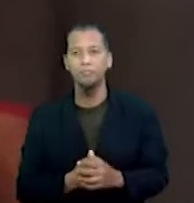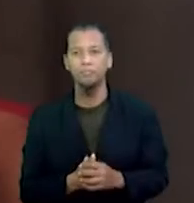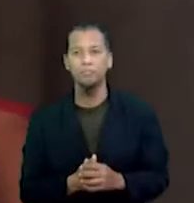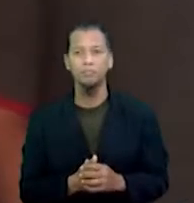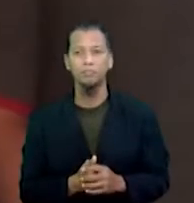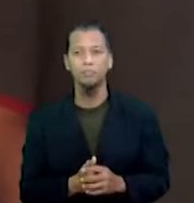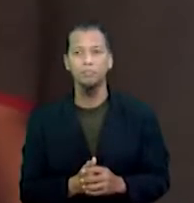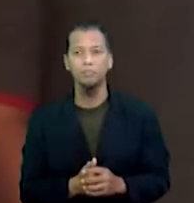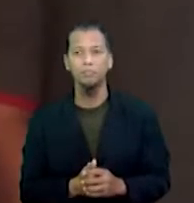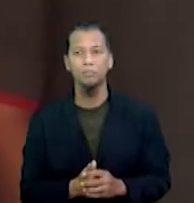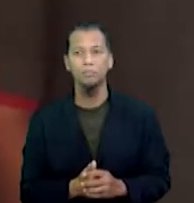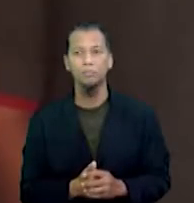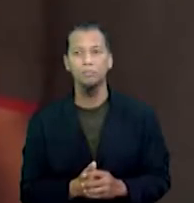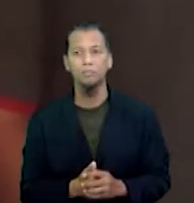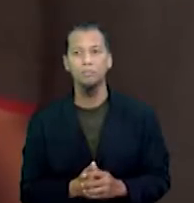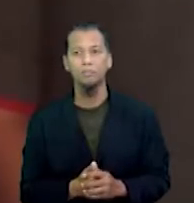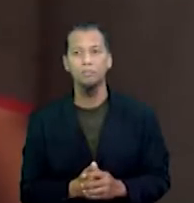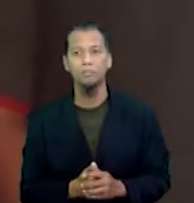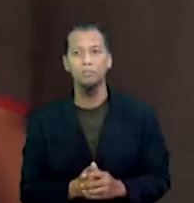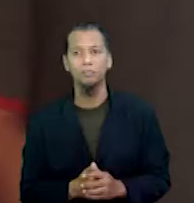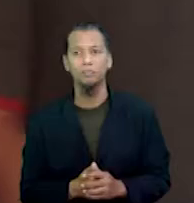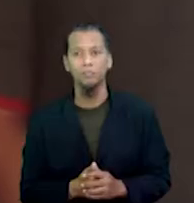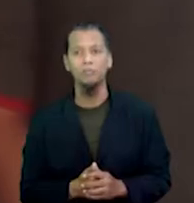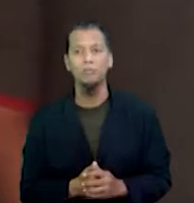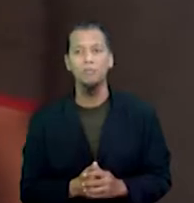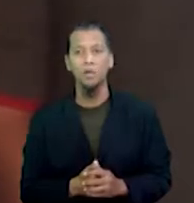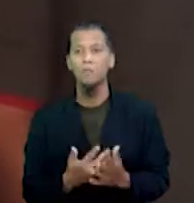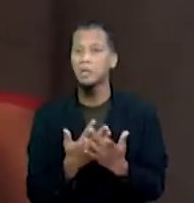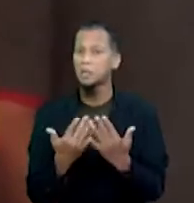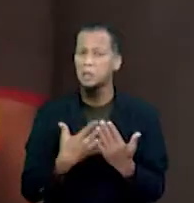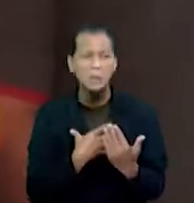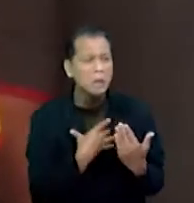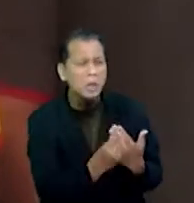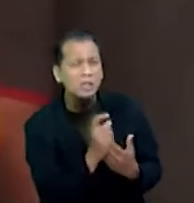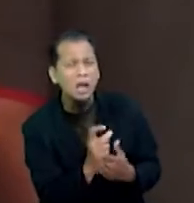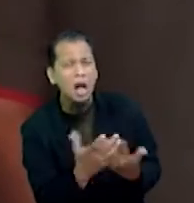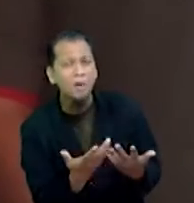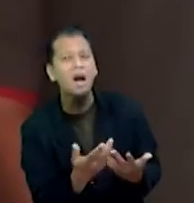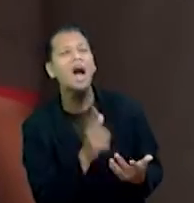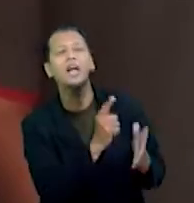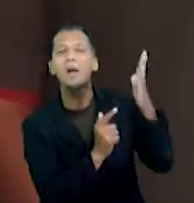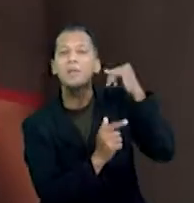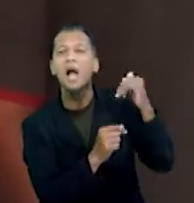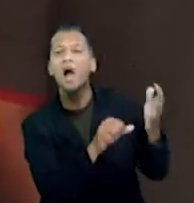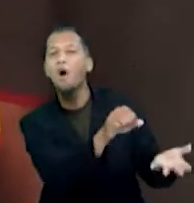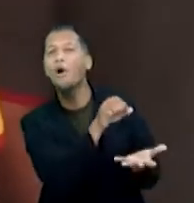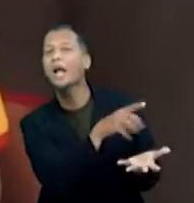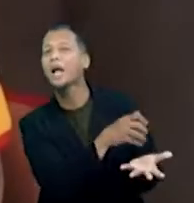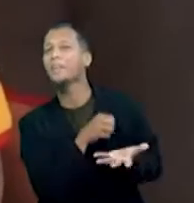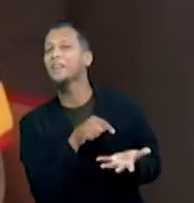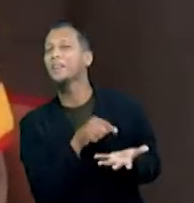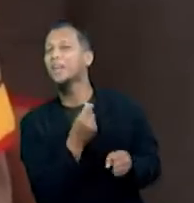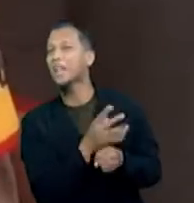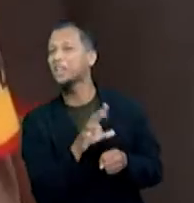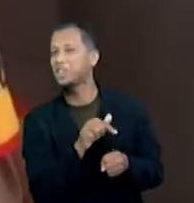sekitar. Mana di sini untuk menarik minat masyarakat kita untuk melaksanakan vaksinasi baik dosis 1, 2 dan 3. Jadi